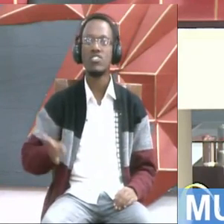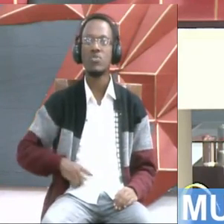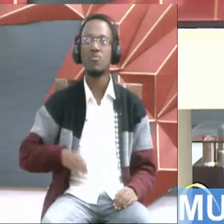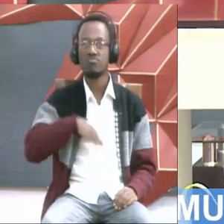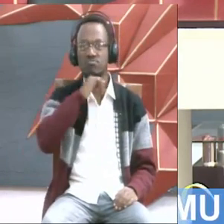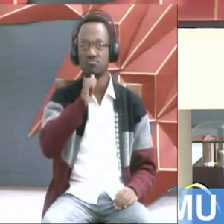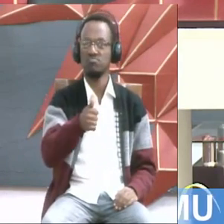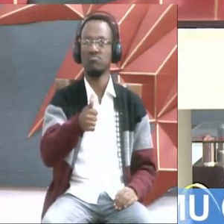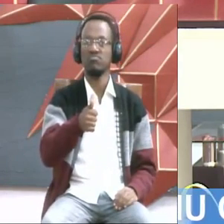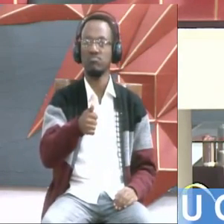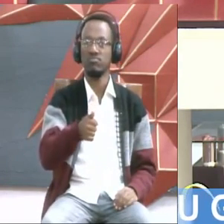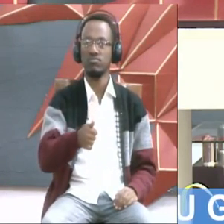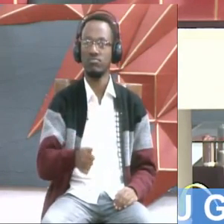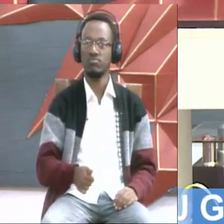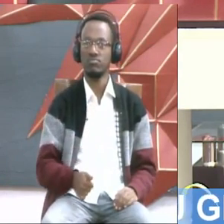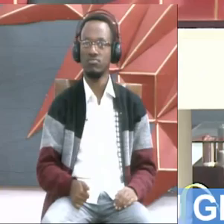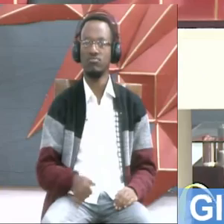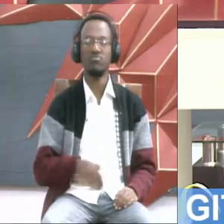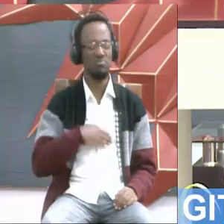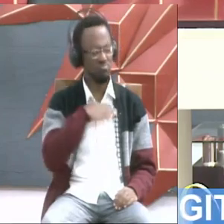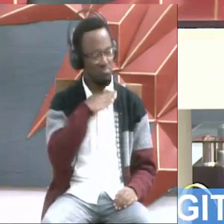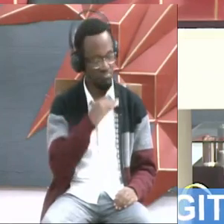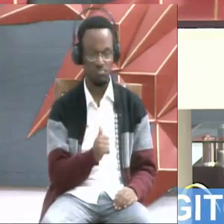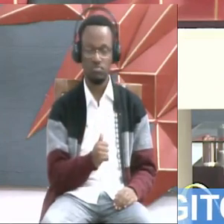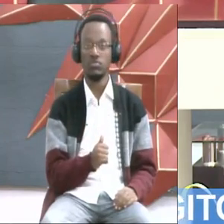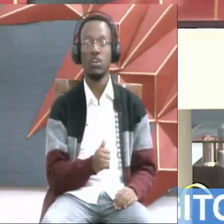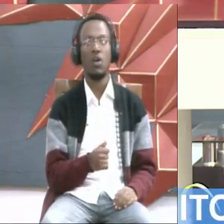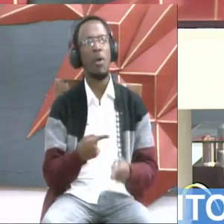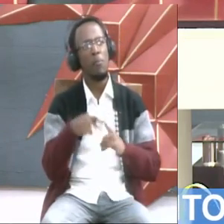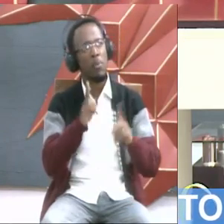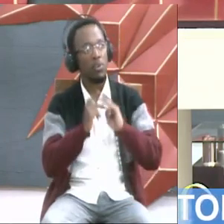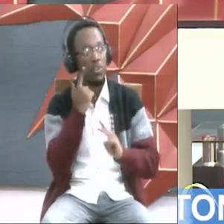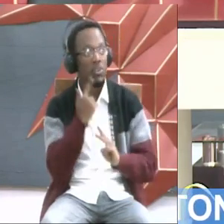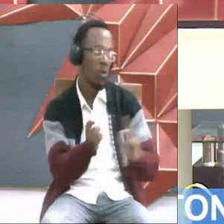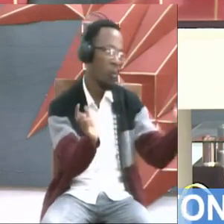baje kurabana kwibukana